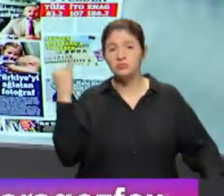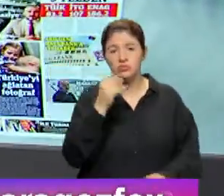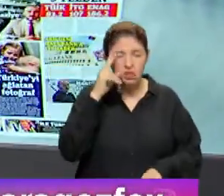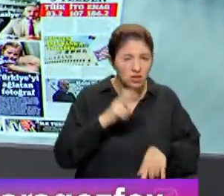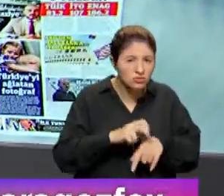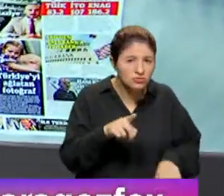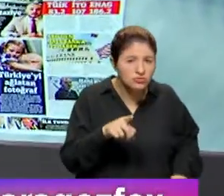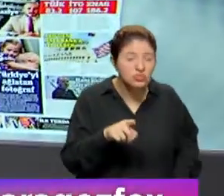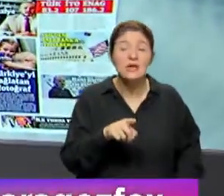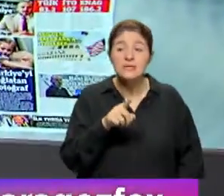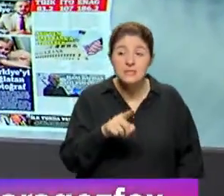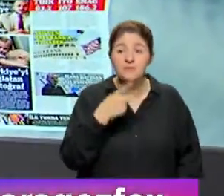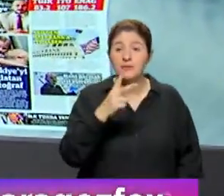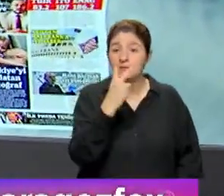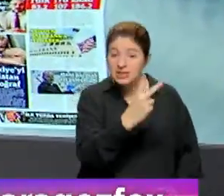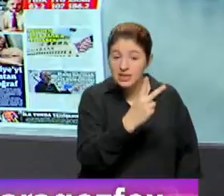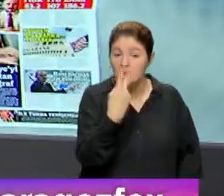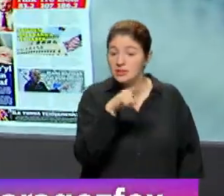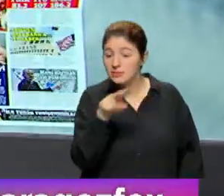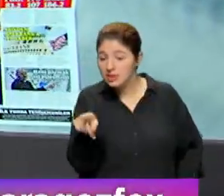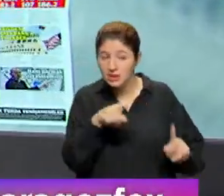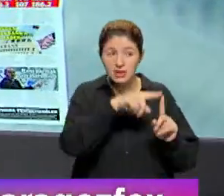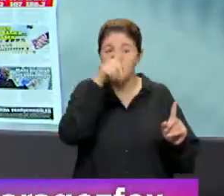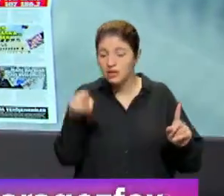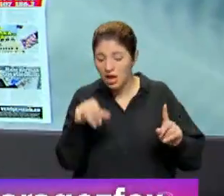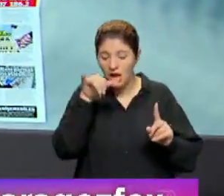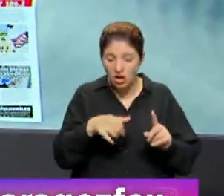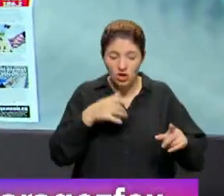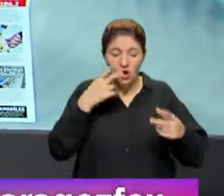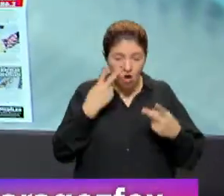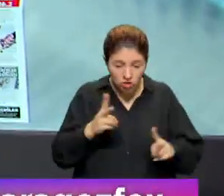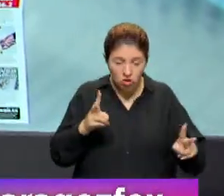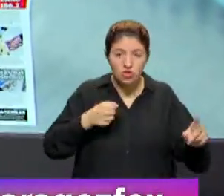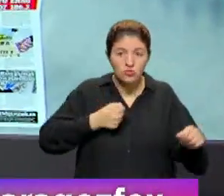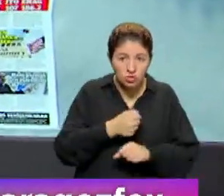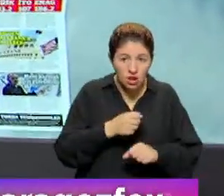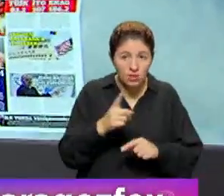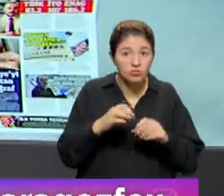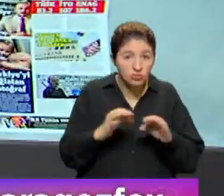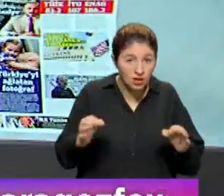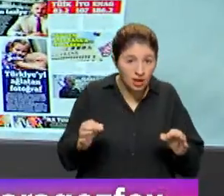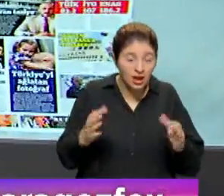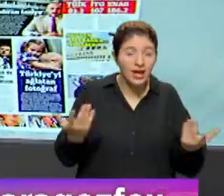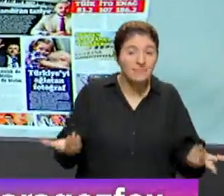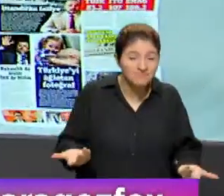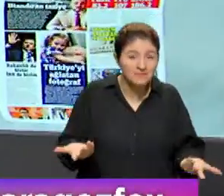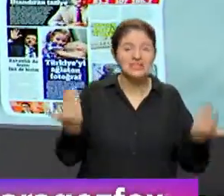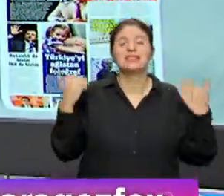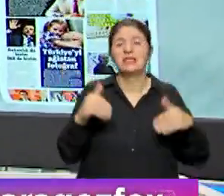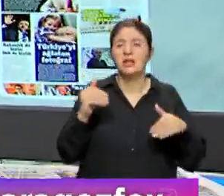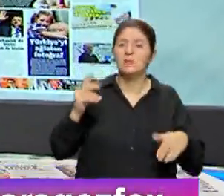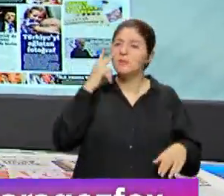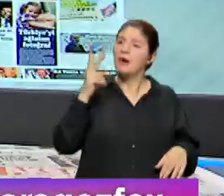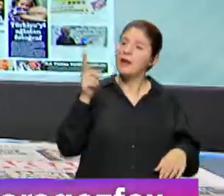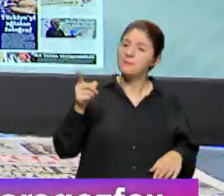hatırlıyor musunuz 2002 2022 hak özgürlük mücadele Bu cümleler gelelim gelelim